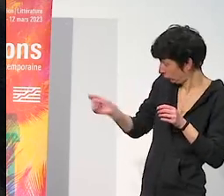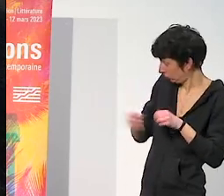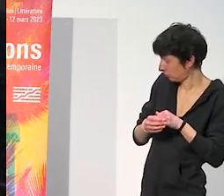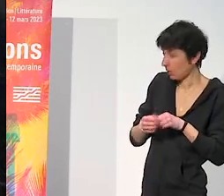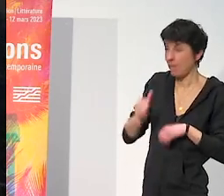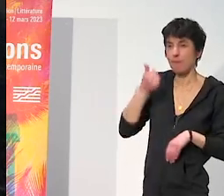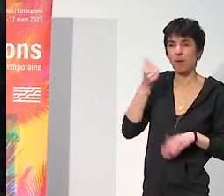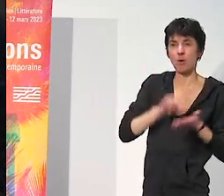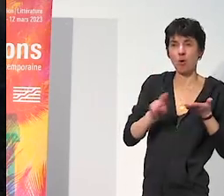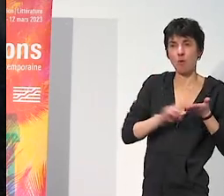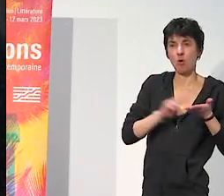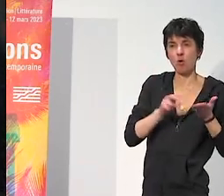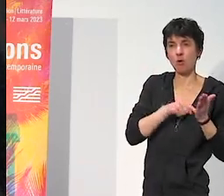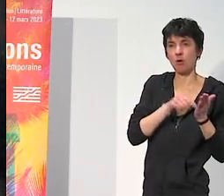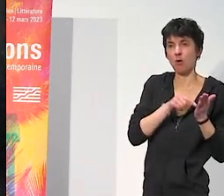premier roman